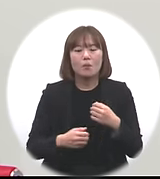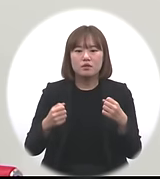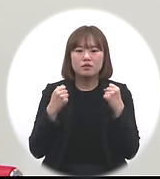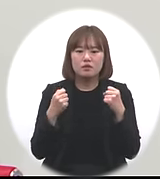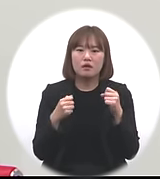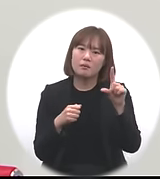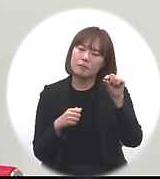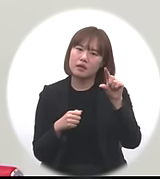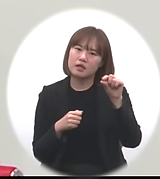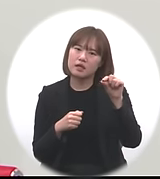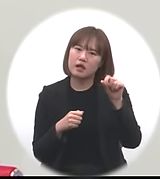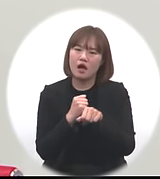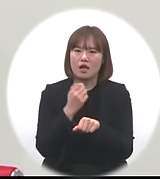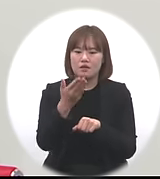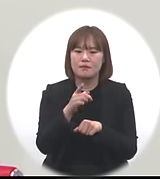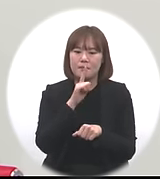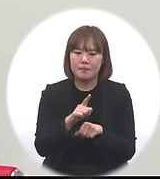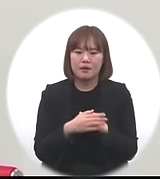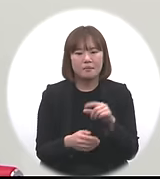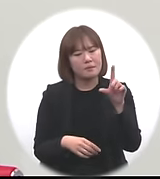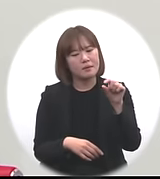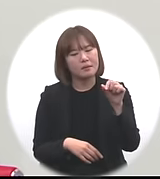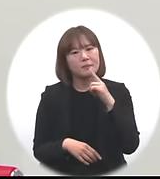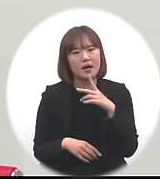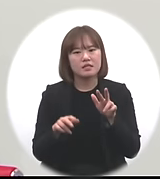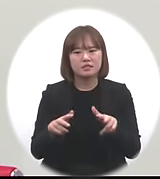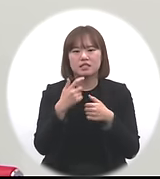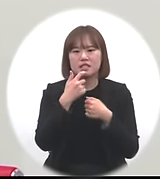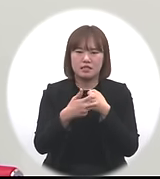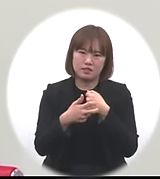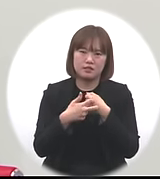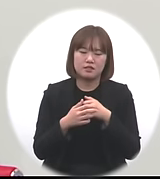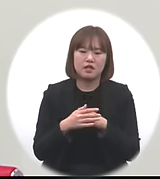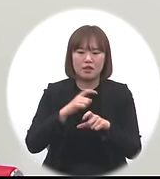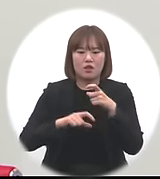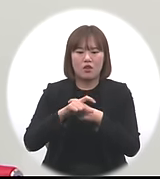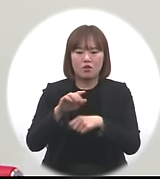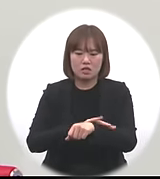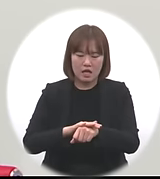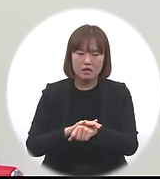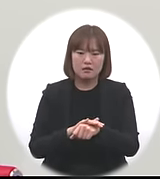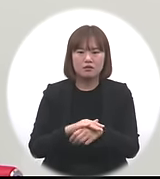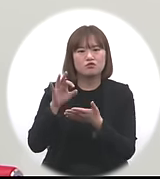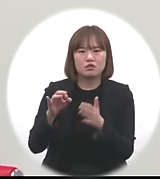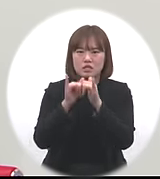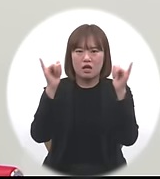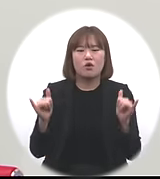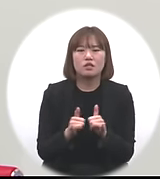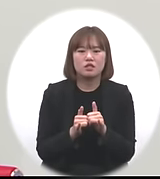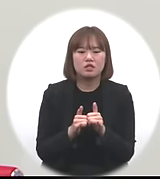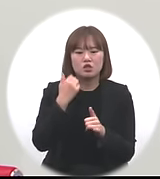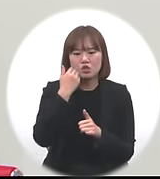싸우는 정밀한 치료를 안타깝게도 건강보험에서 만 원인가 밖에 안 줘요. 그럼 만 원짜리만 하는 겁니다. 지금 현재